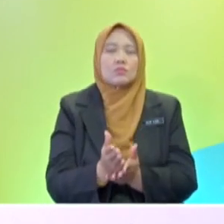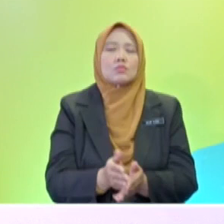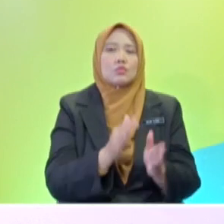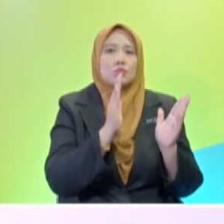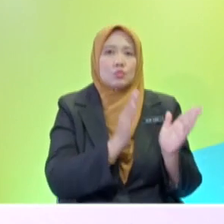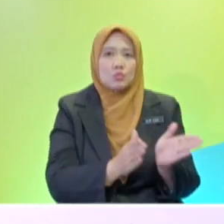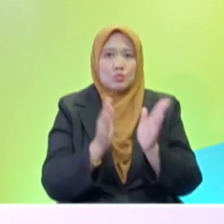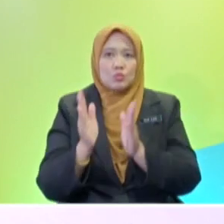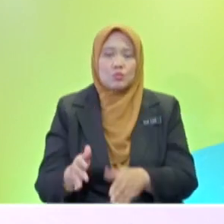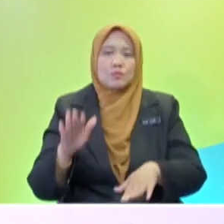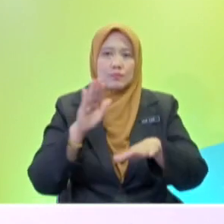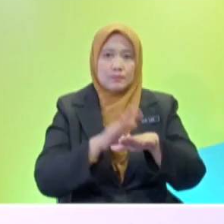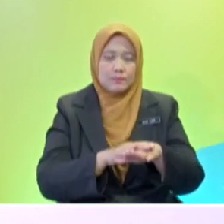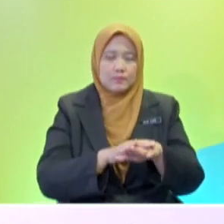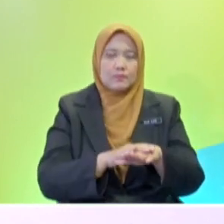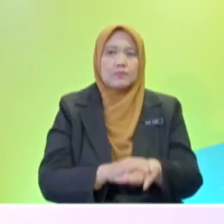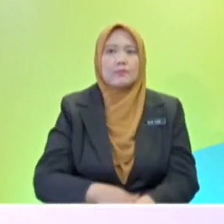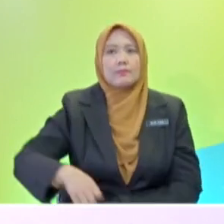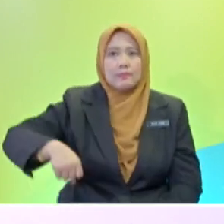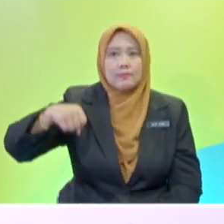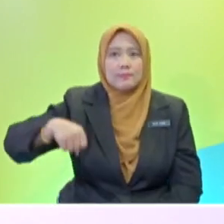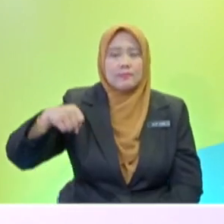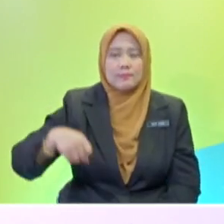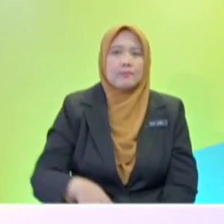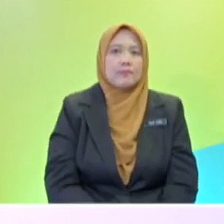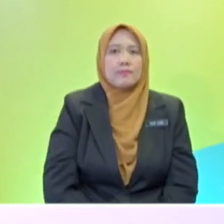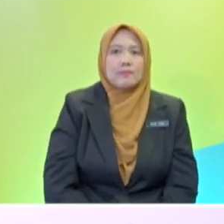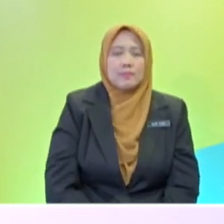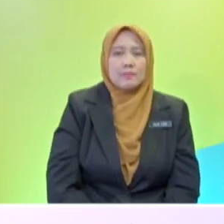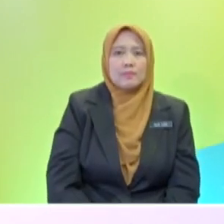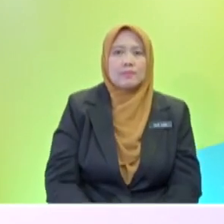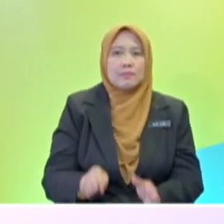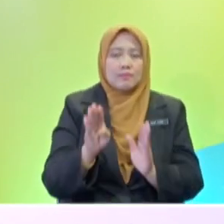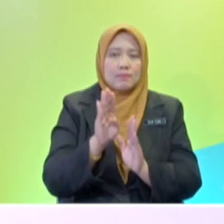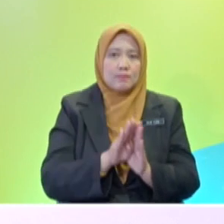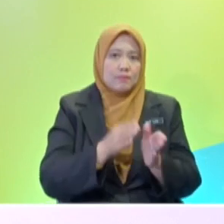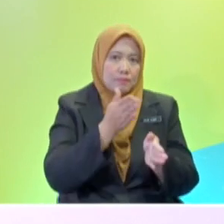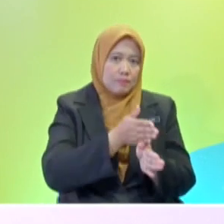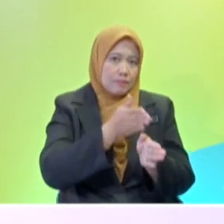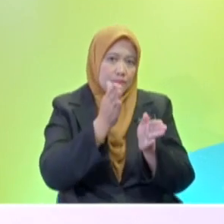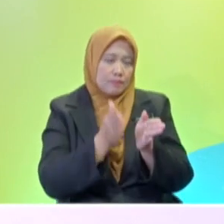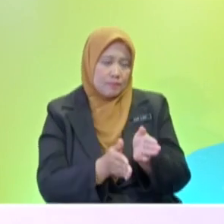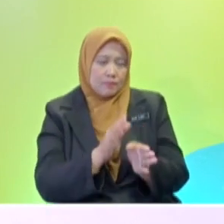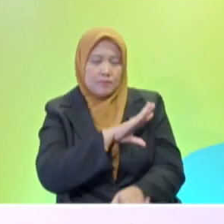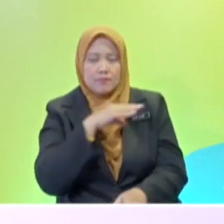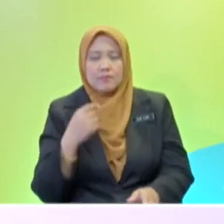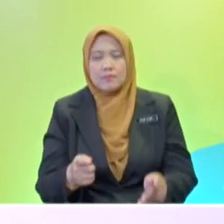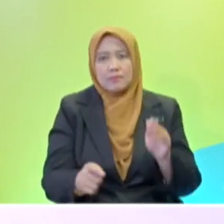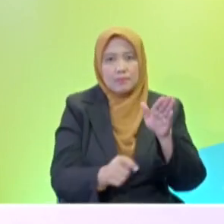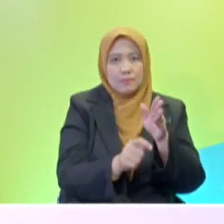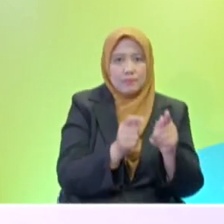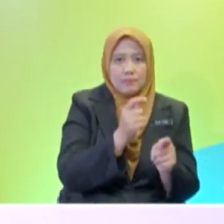atas baik kita secara bersebelahan dan tidak bertindih karena teknik mozaik tidak